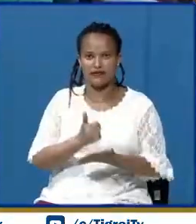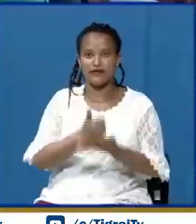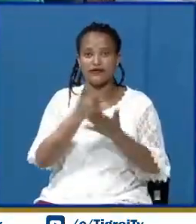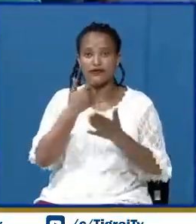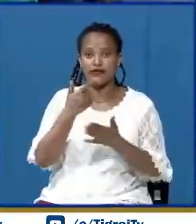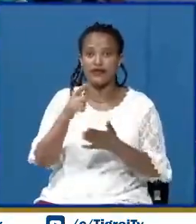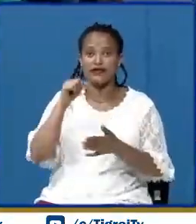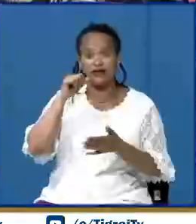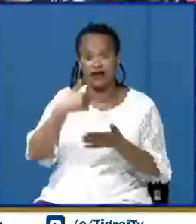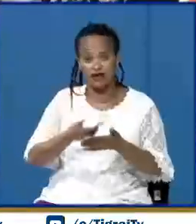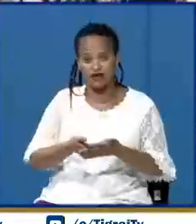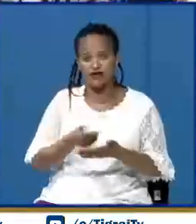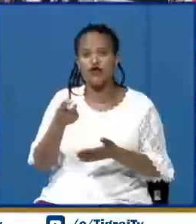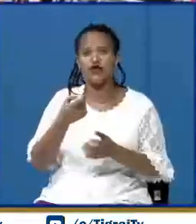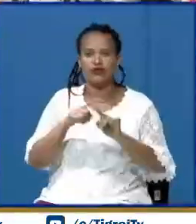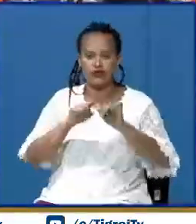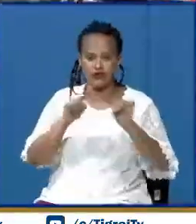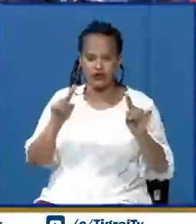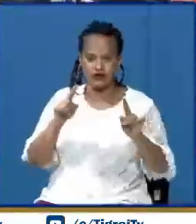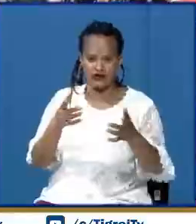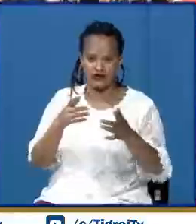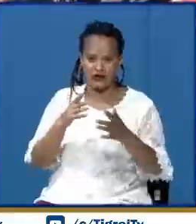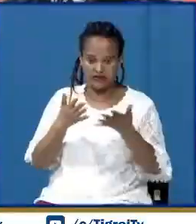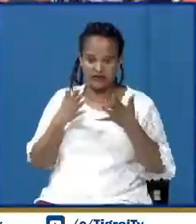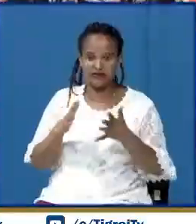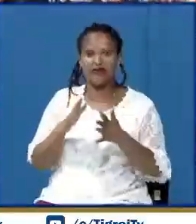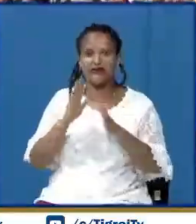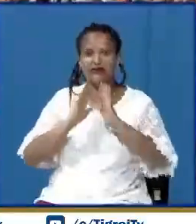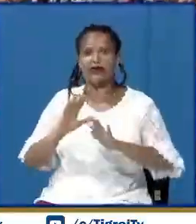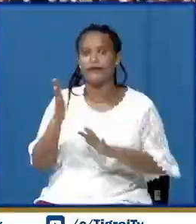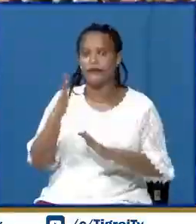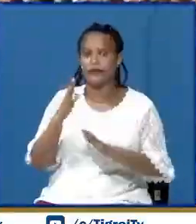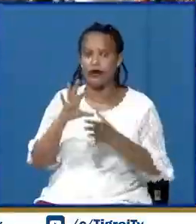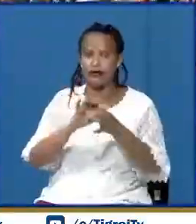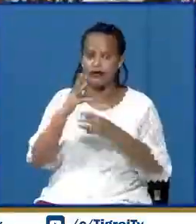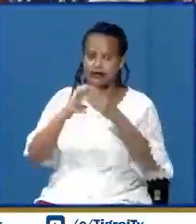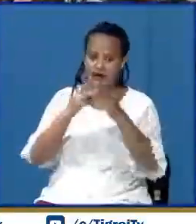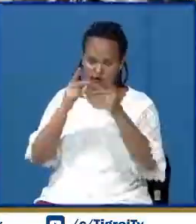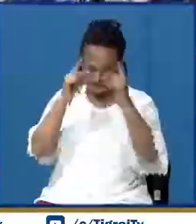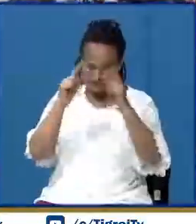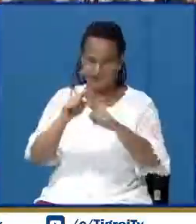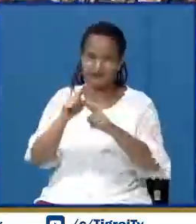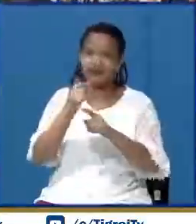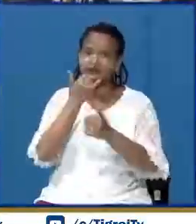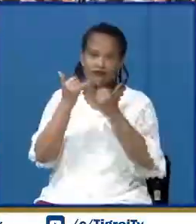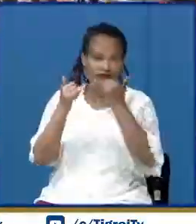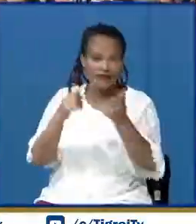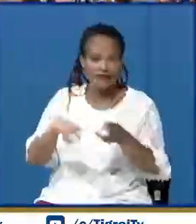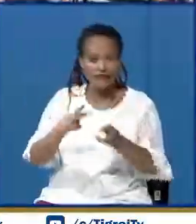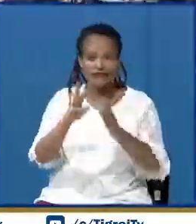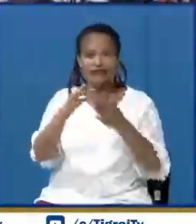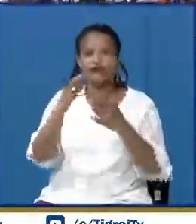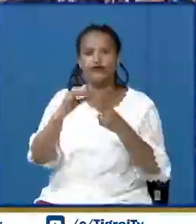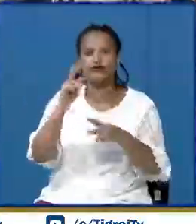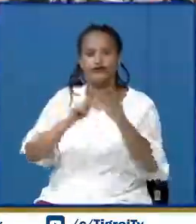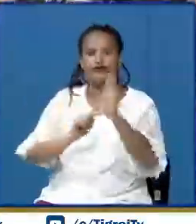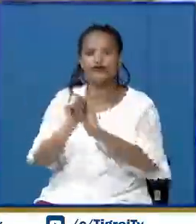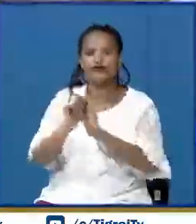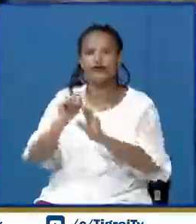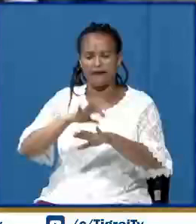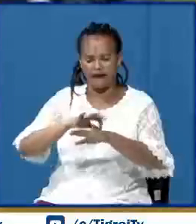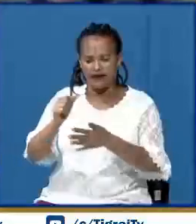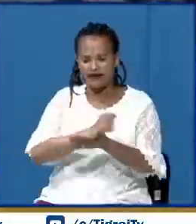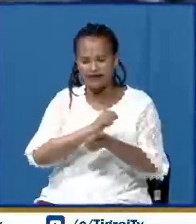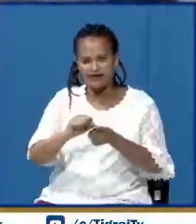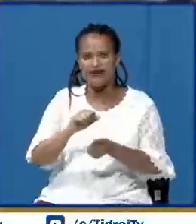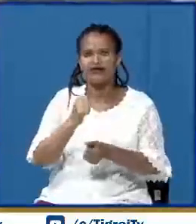ዝበላእተን ደቂ ኣንስትዮ ኮይኑ ግን ደለይቲ ሰላም መሲሎም ማሕበረሰብ ዓለም ብምድንጋር መንገዲ ጥፋኣት መሪፆም ህዝቢ ትግራይ ካብ ምድረገፅ